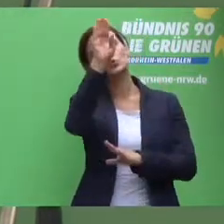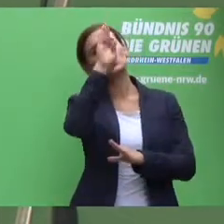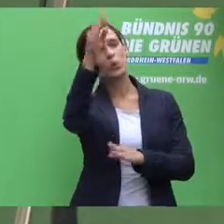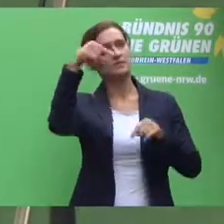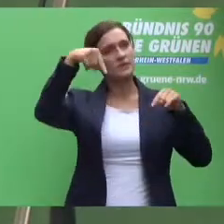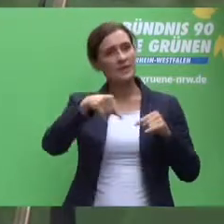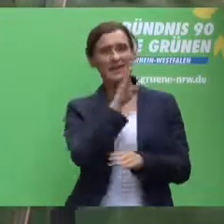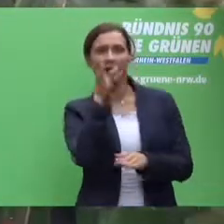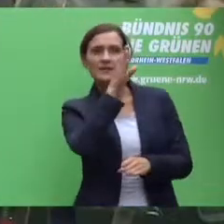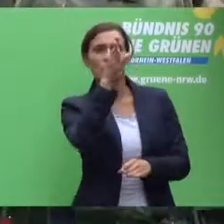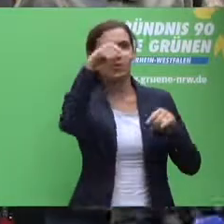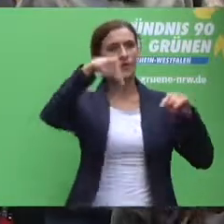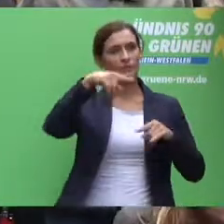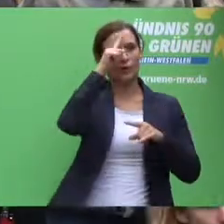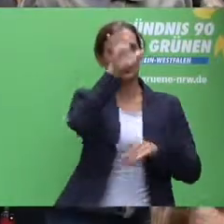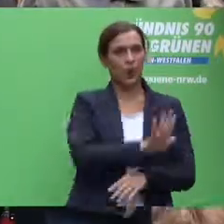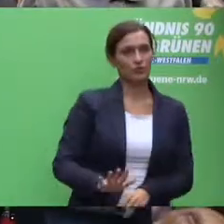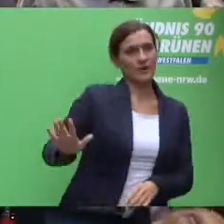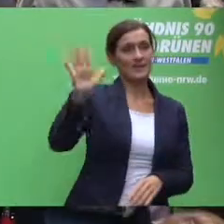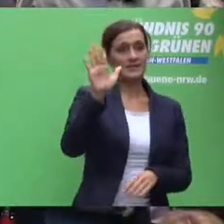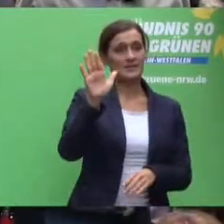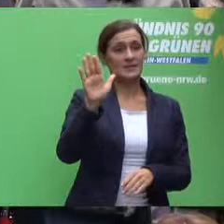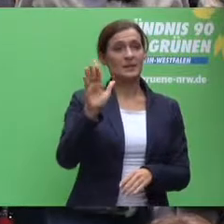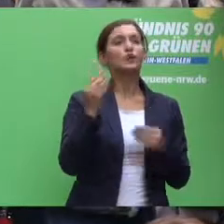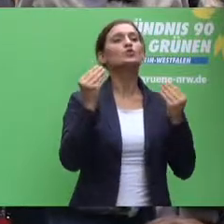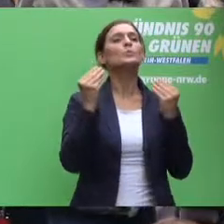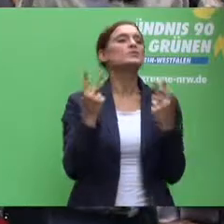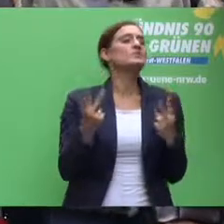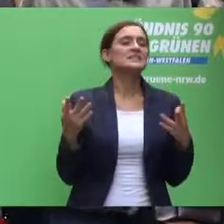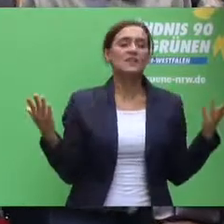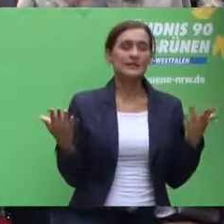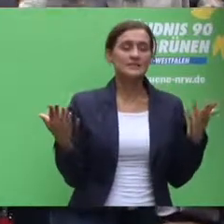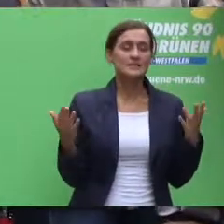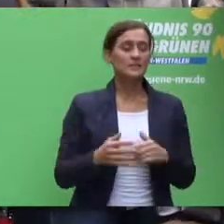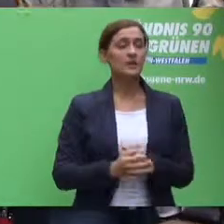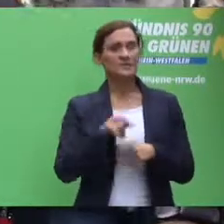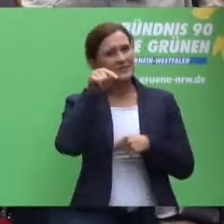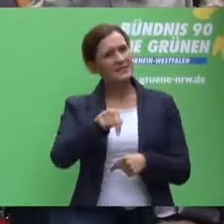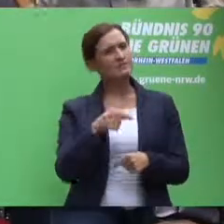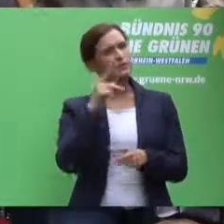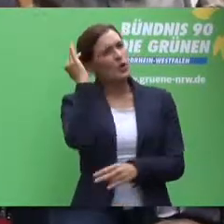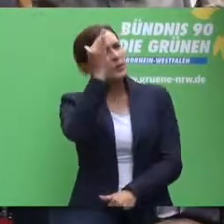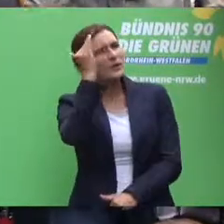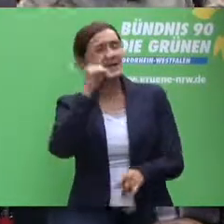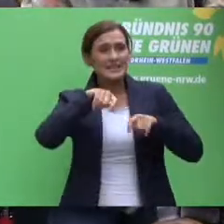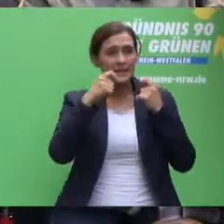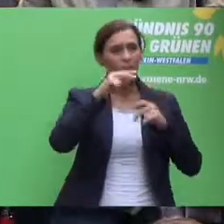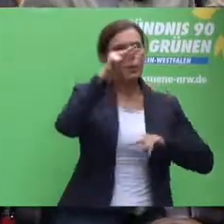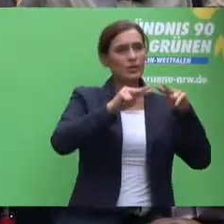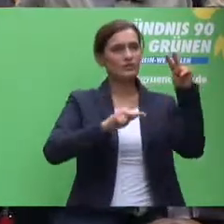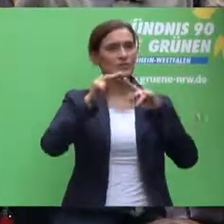Landes geht, sollte es ja eigentlich darum gehen, dass man sich über unterschiedliche Konzepte